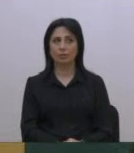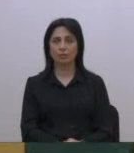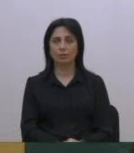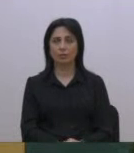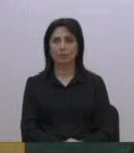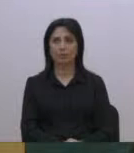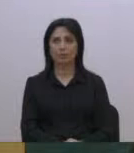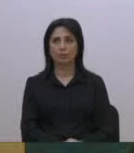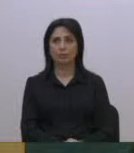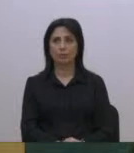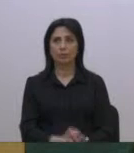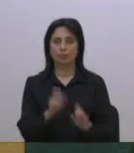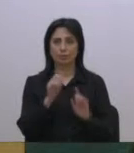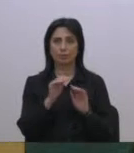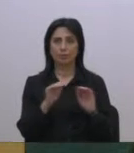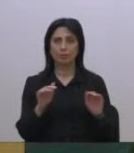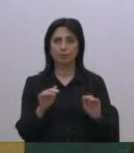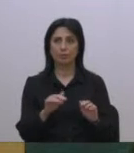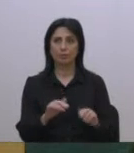ცოტა ხანი.